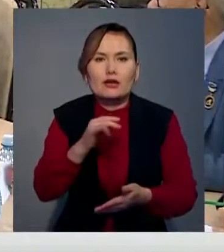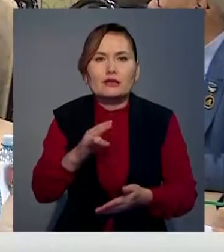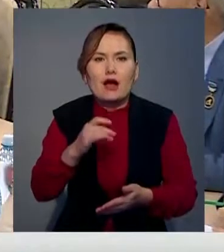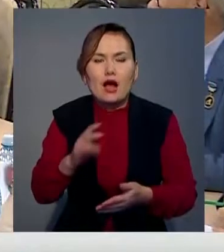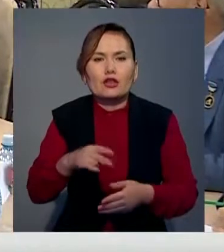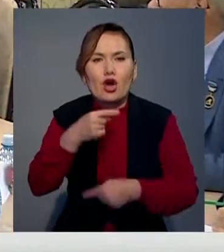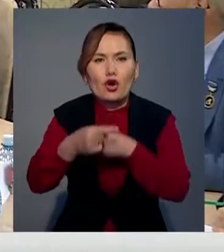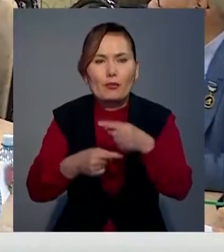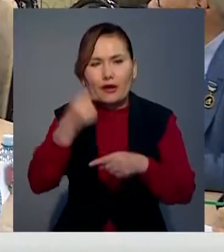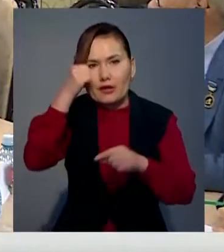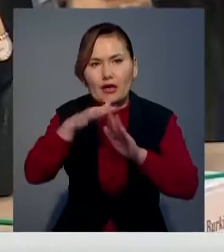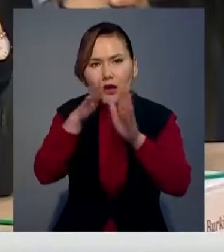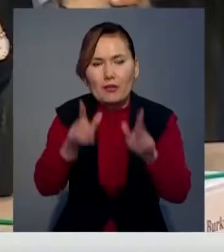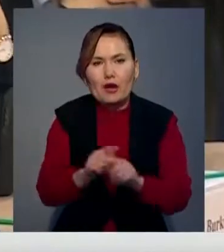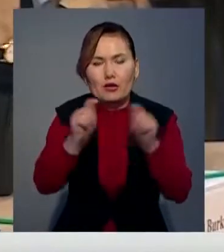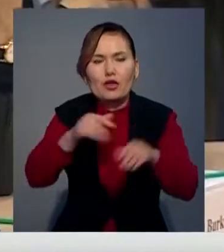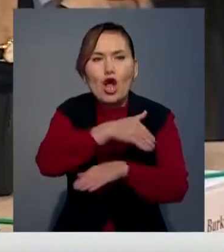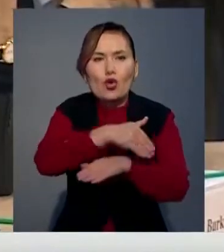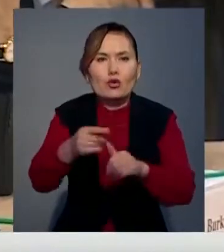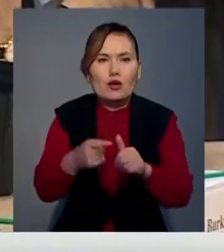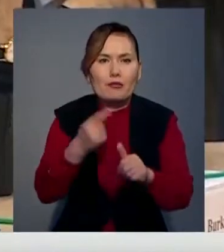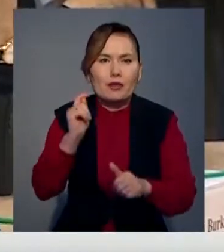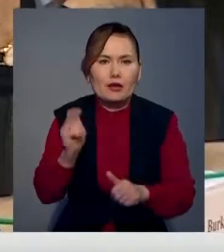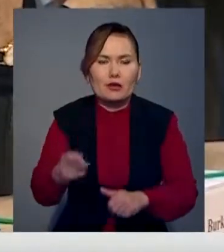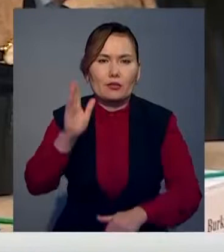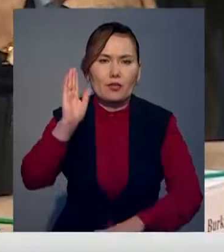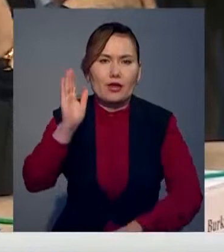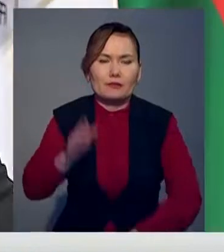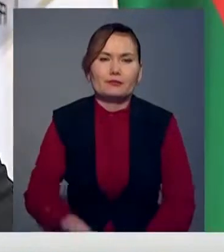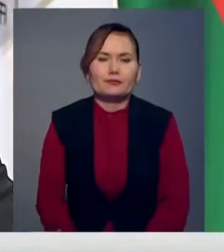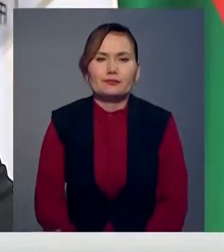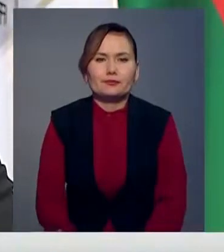ескерткіш салынып, көшелерге есімдері беріледі, деді Бердібек Сапарбаев.